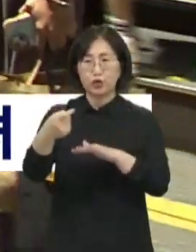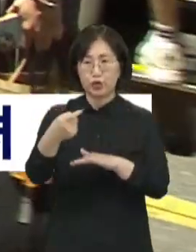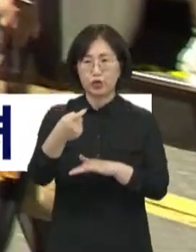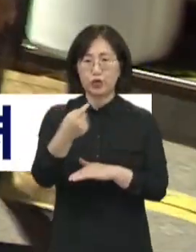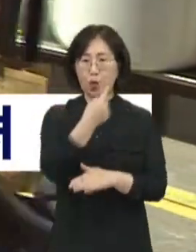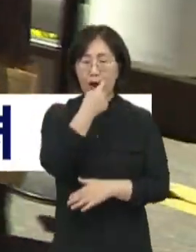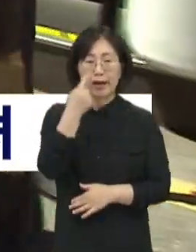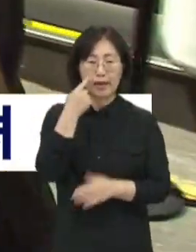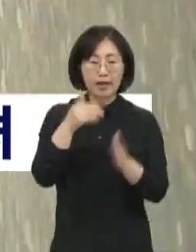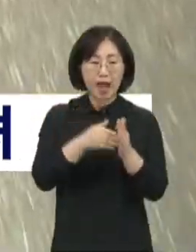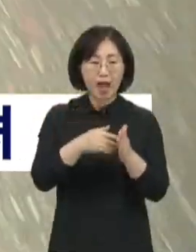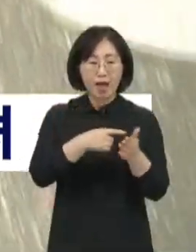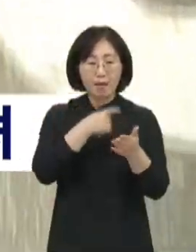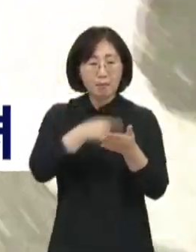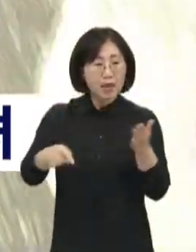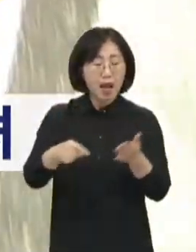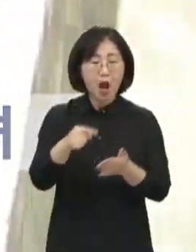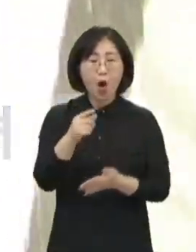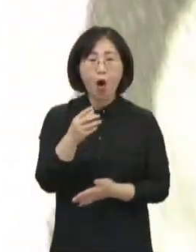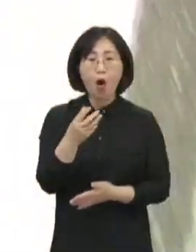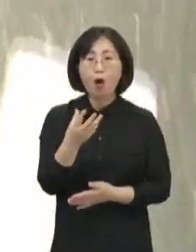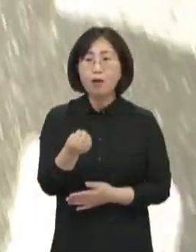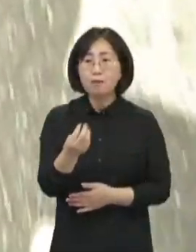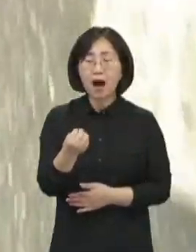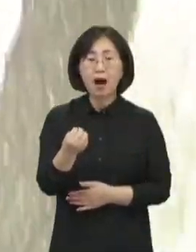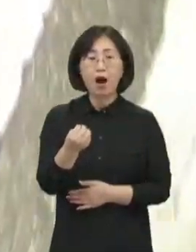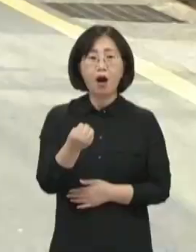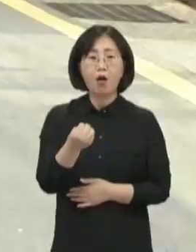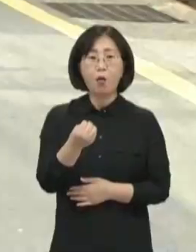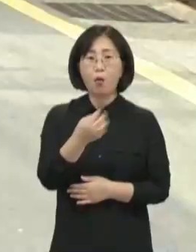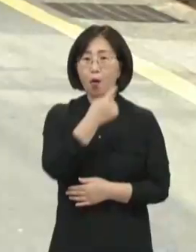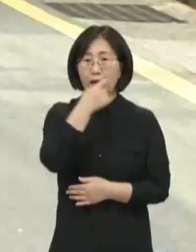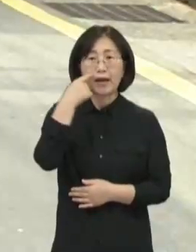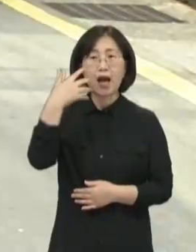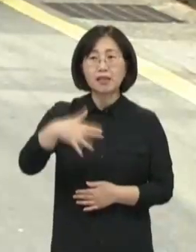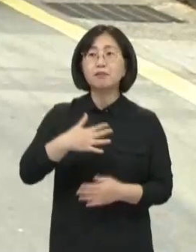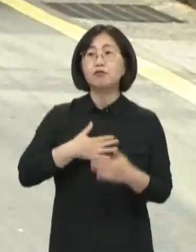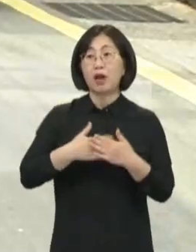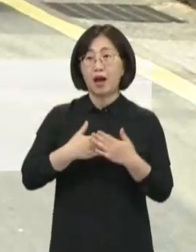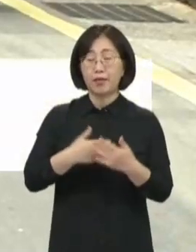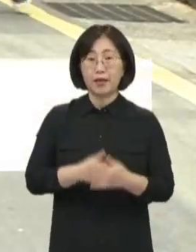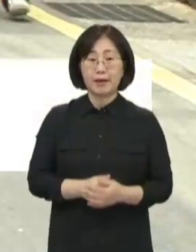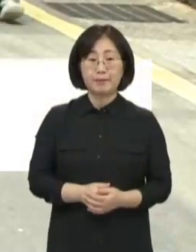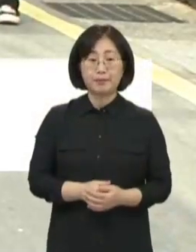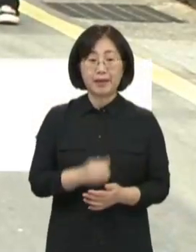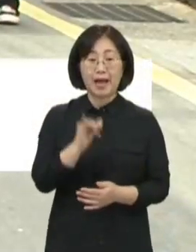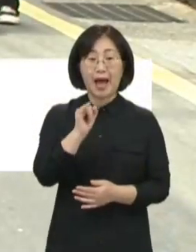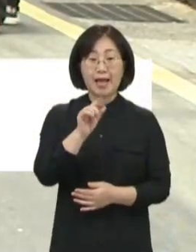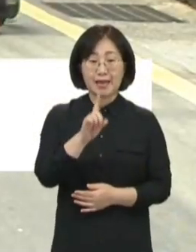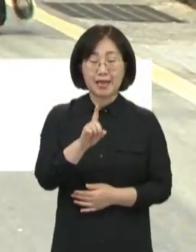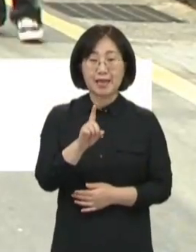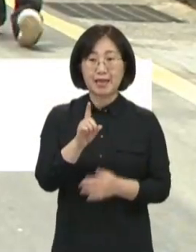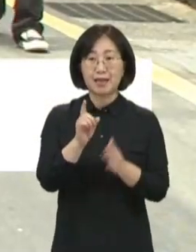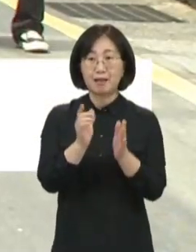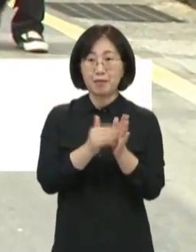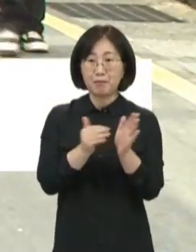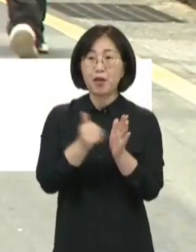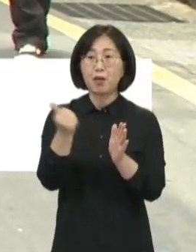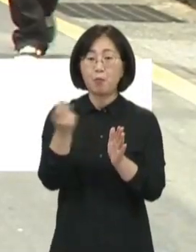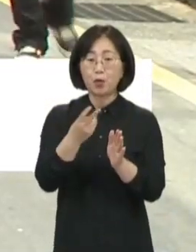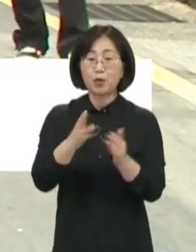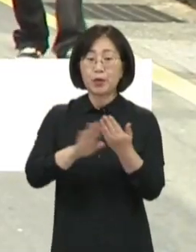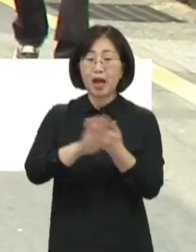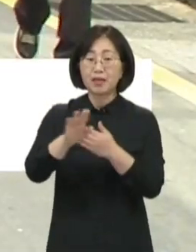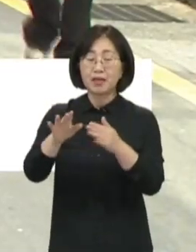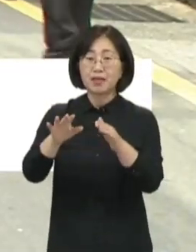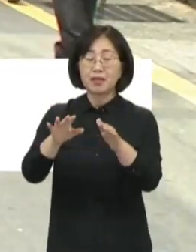규모가 확인되지 않아 고객들은 불안해하고 있습니다. 아이디나 비밀번호 같은 경우도 이제 기억하기 쉽게 같이